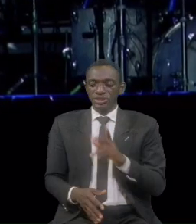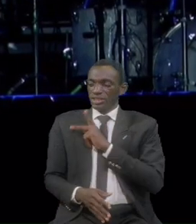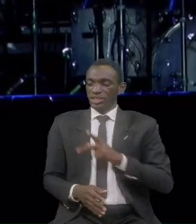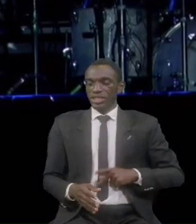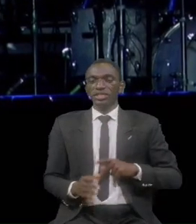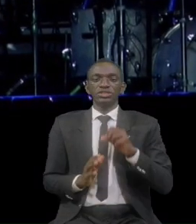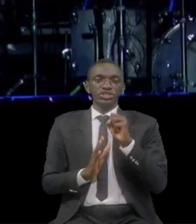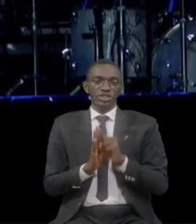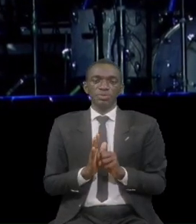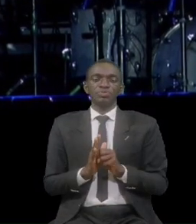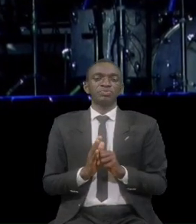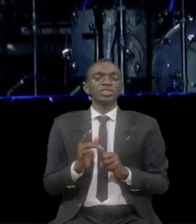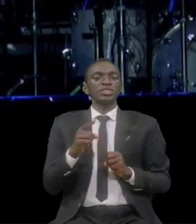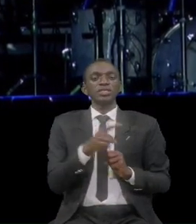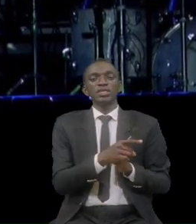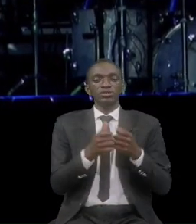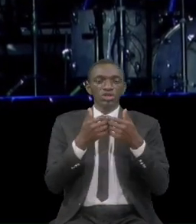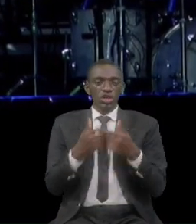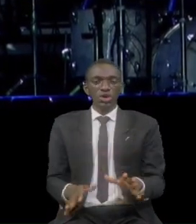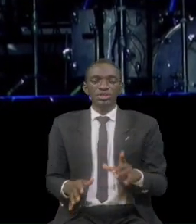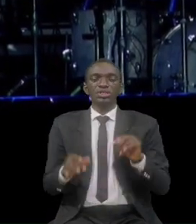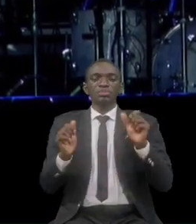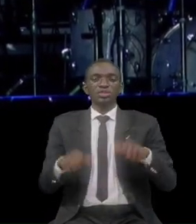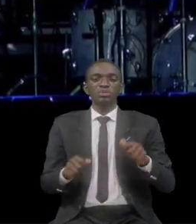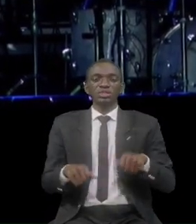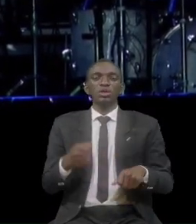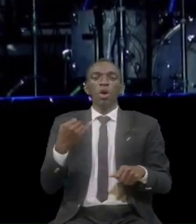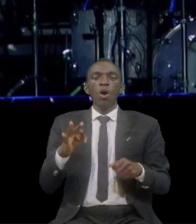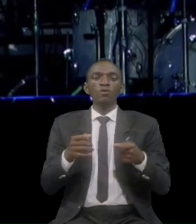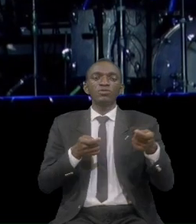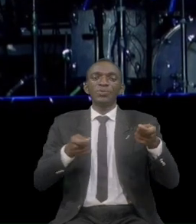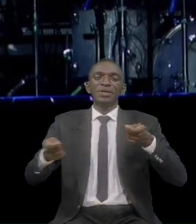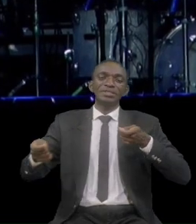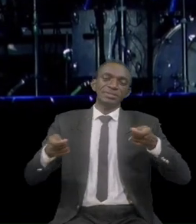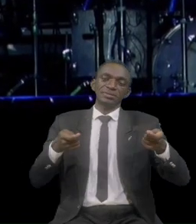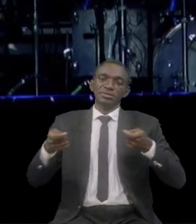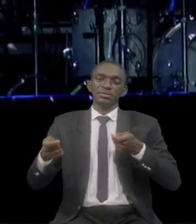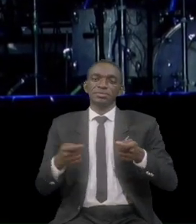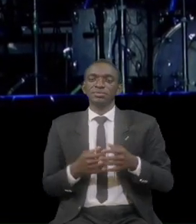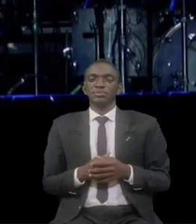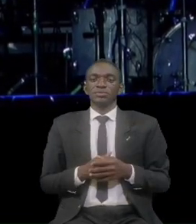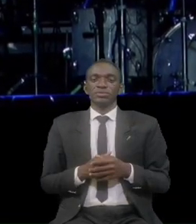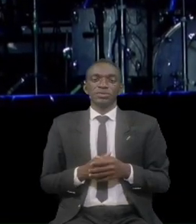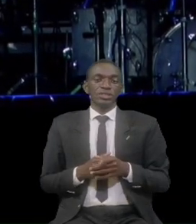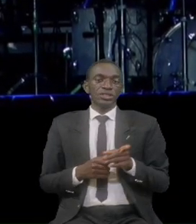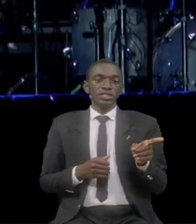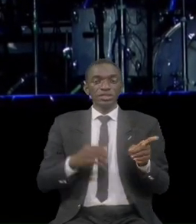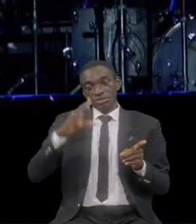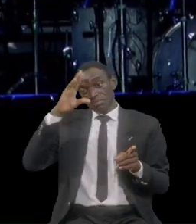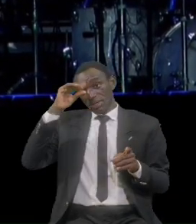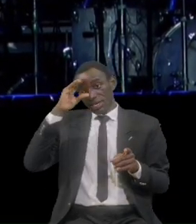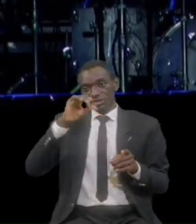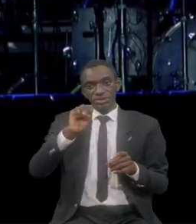lost the possibility of reigning. Nawala sa iyang posibilidad sa paghari. He could not be restored